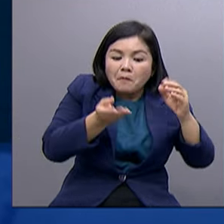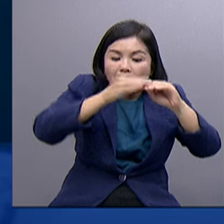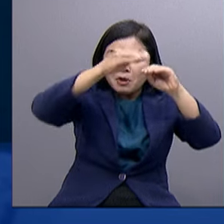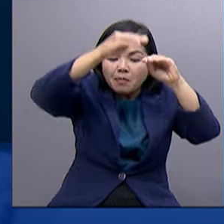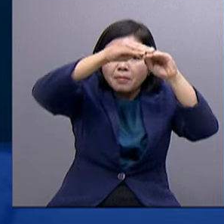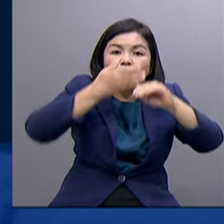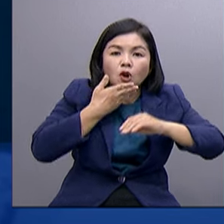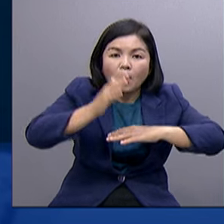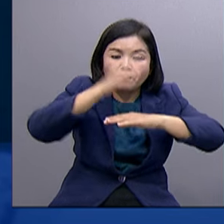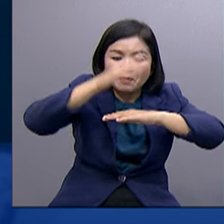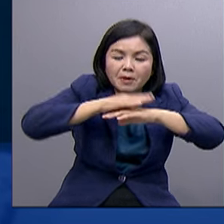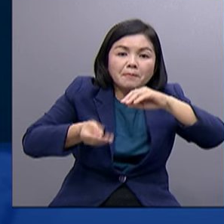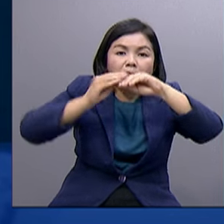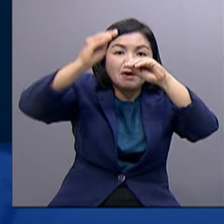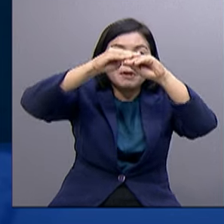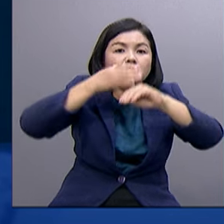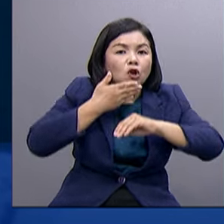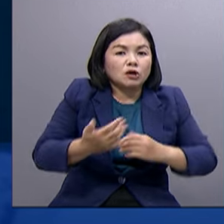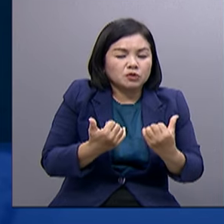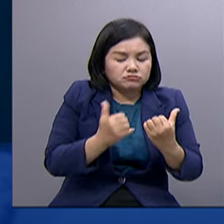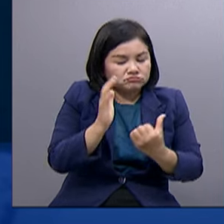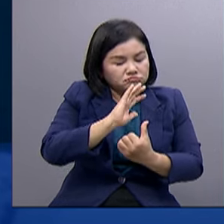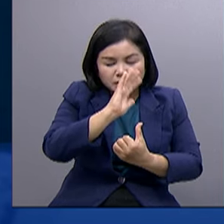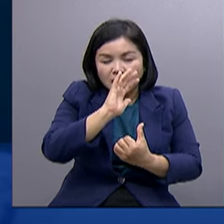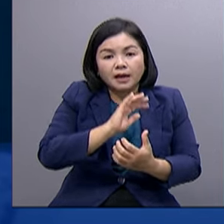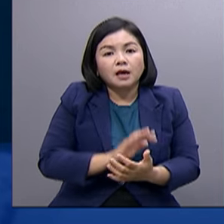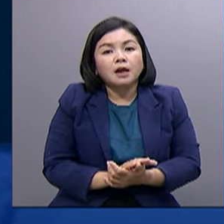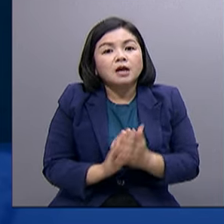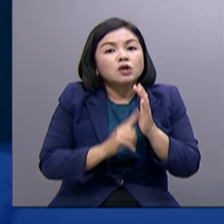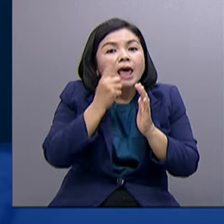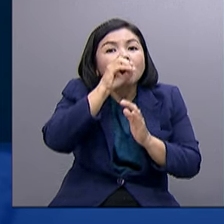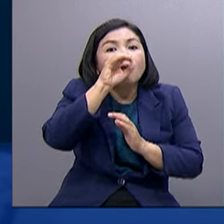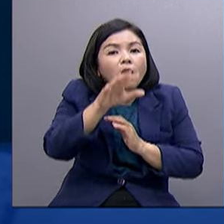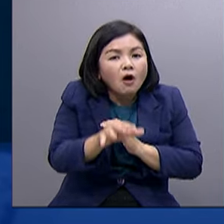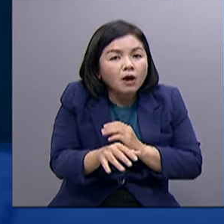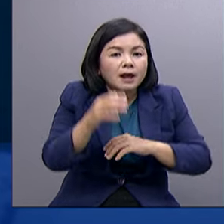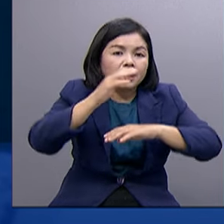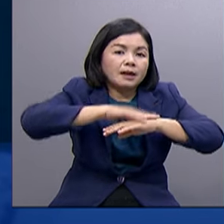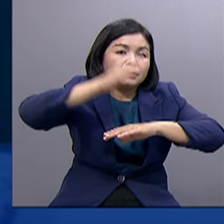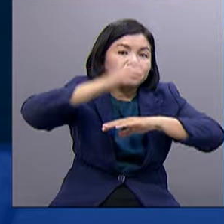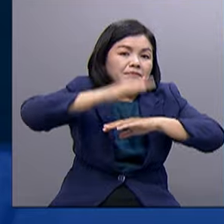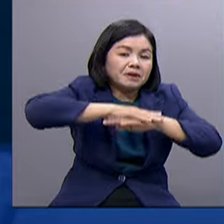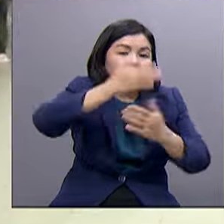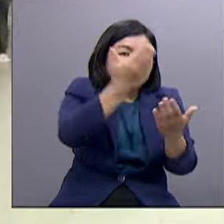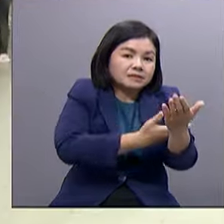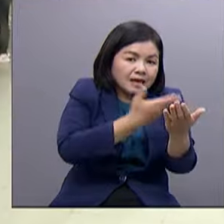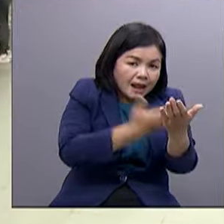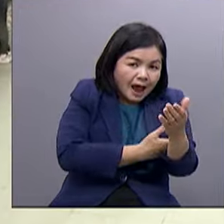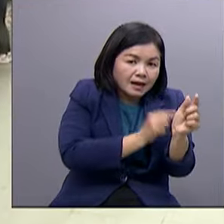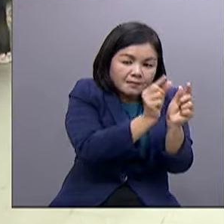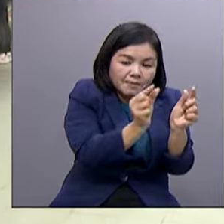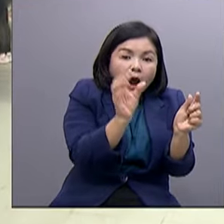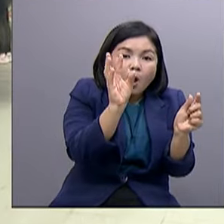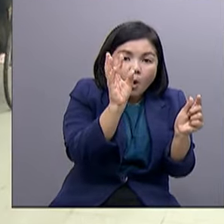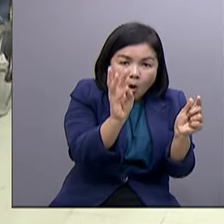รื่อยเหมือนที่ทำอยู่นะครับน ะ ที่ทำอยู่เนี่ยตอนแรกก็บอกว่าสลากกินแบ่งรัฐบาลเนี่ยที่เป็น6หลักเนี่ย